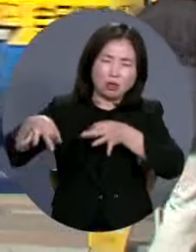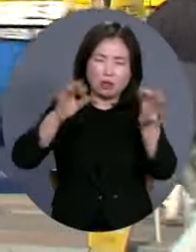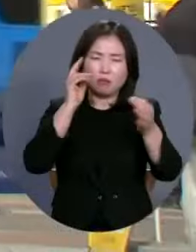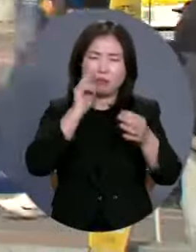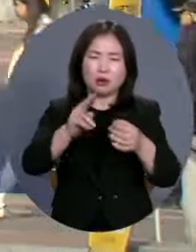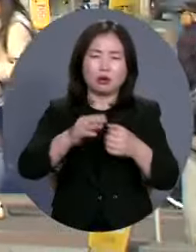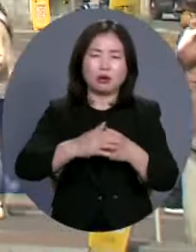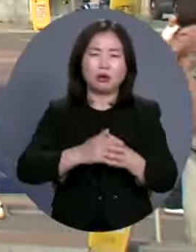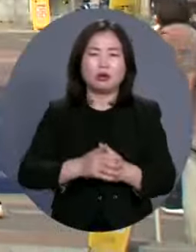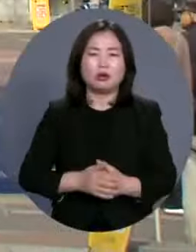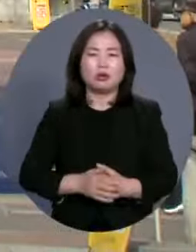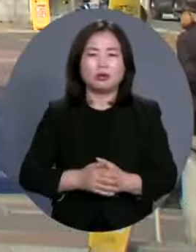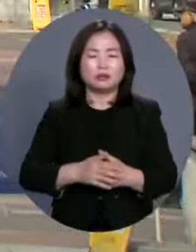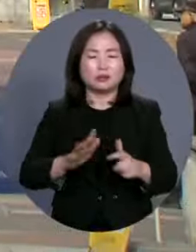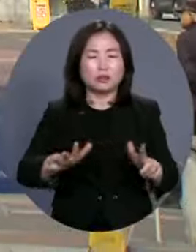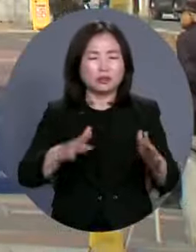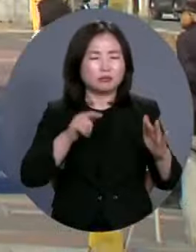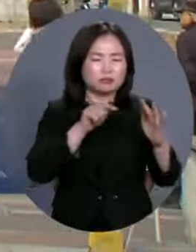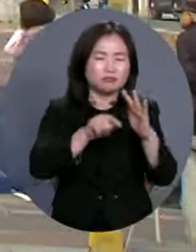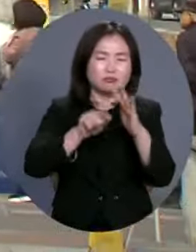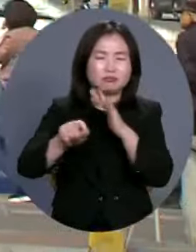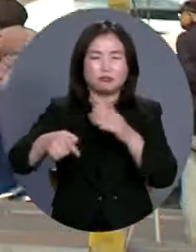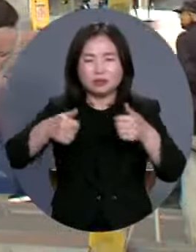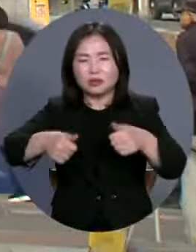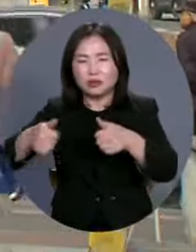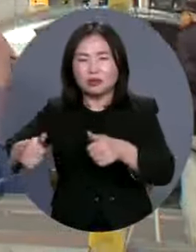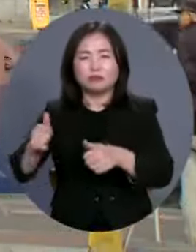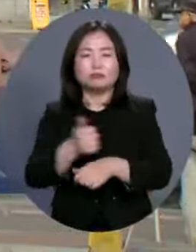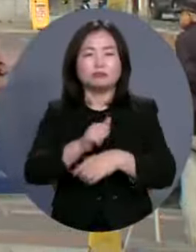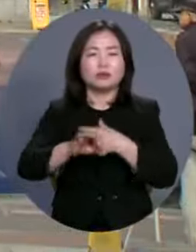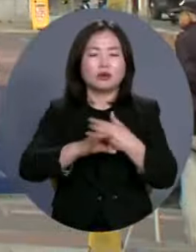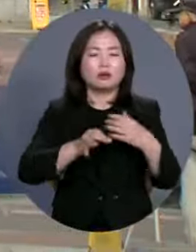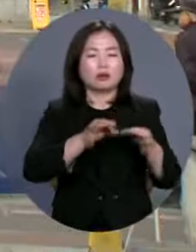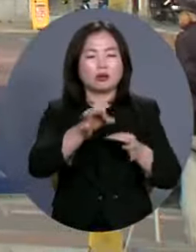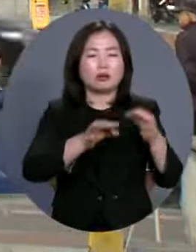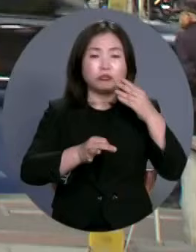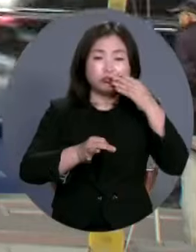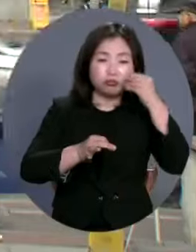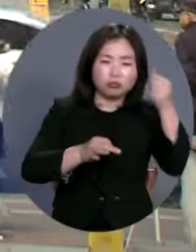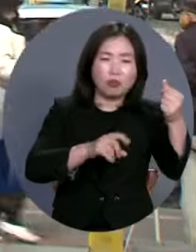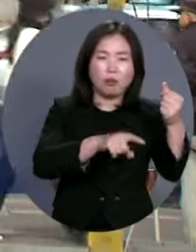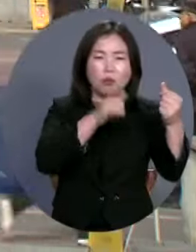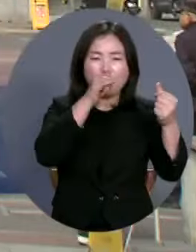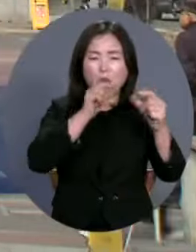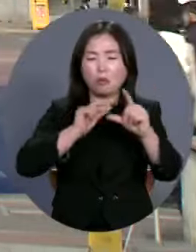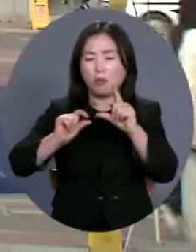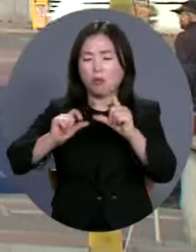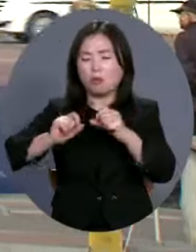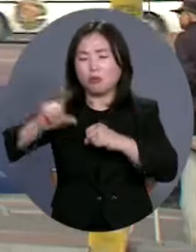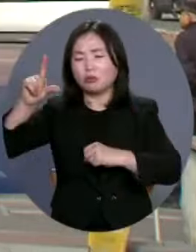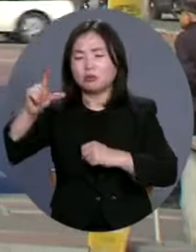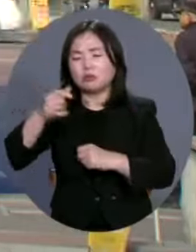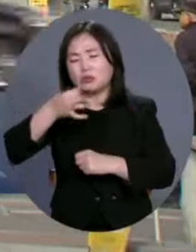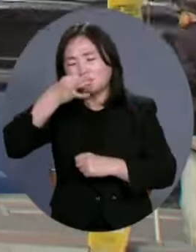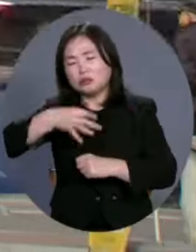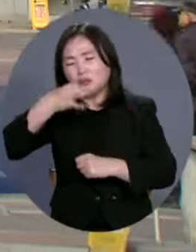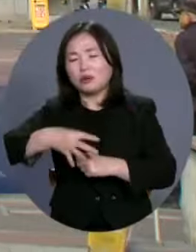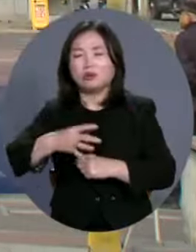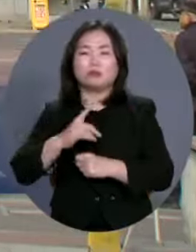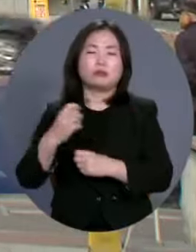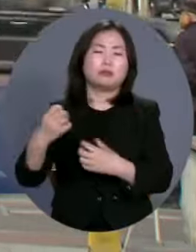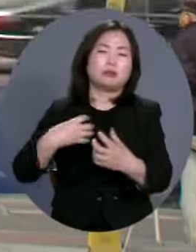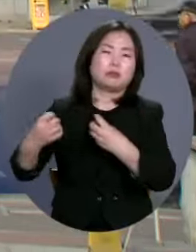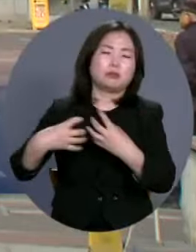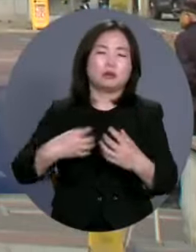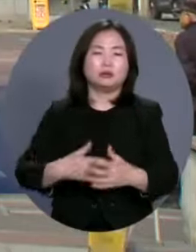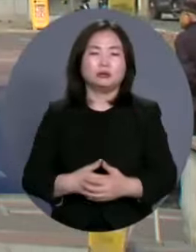있고 지금 저녁 때 제가 인사를 다녀보면 가게가 물론 잘 되는 것도 있지만 대부분 장사가 힘들다고